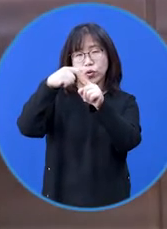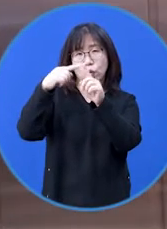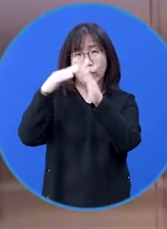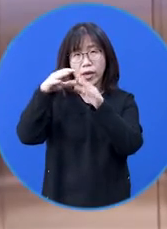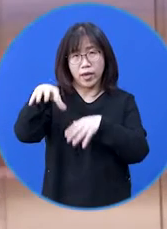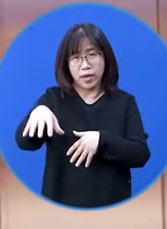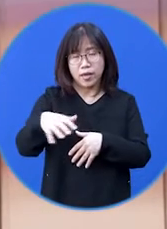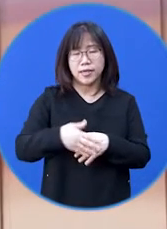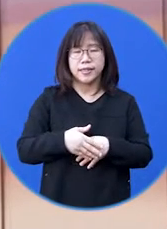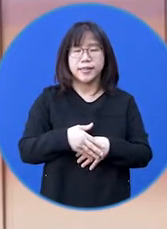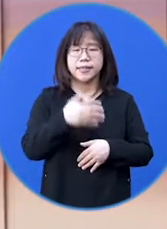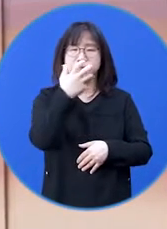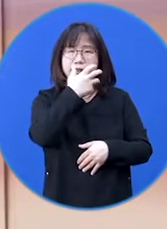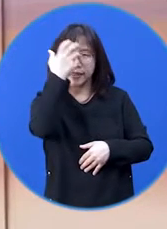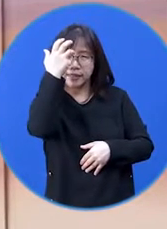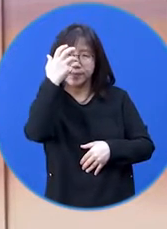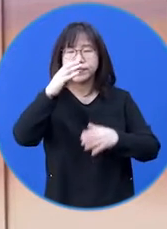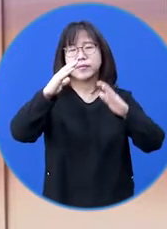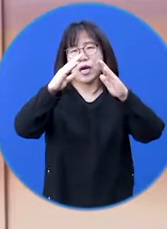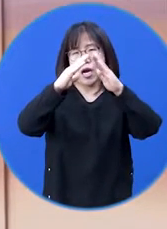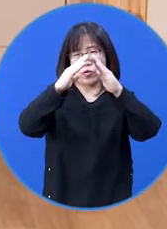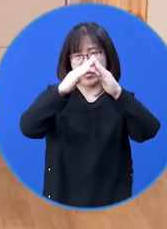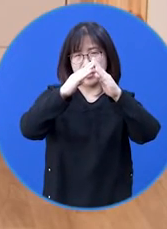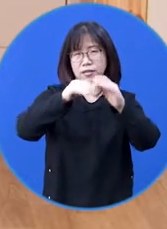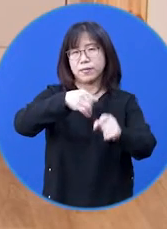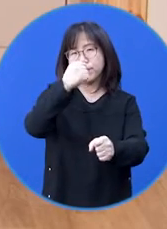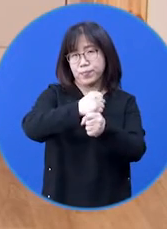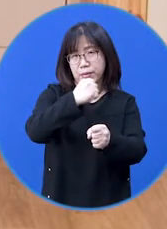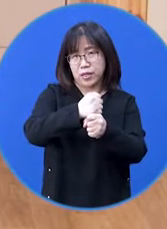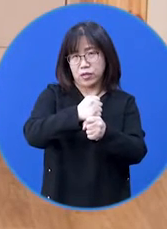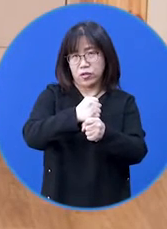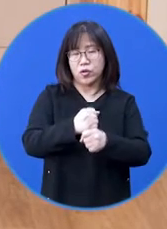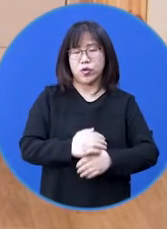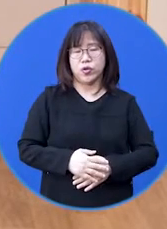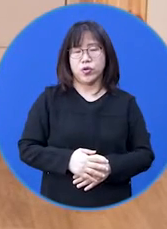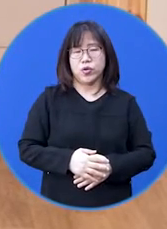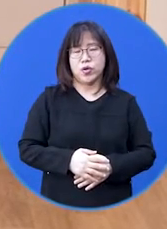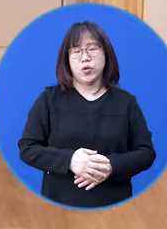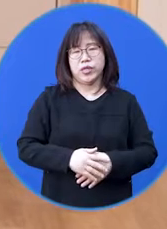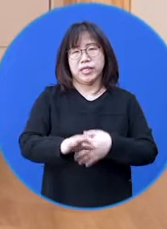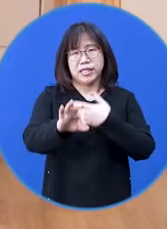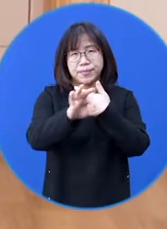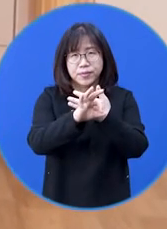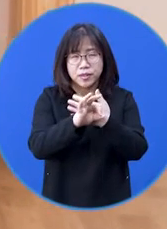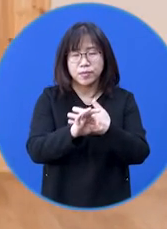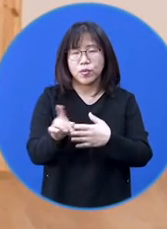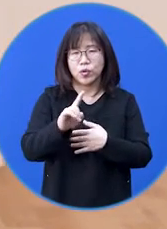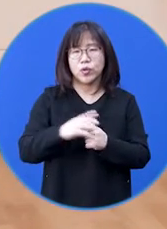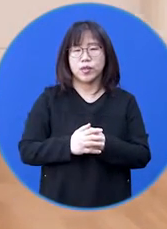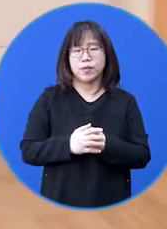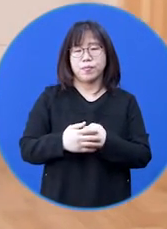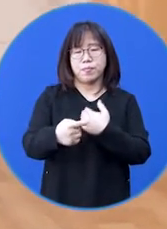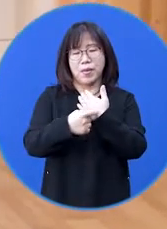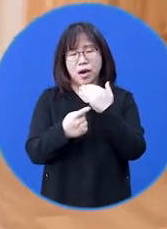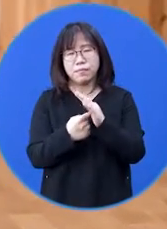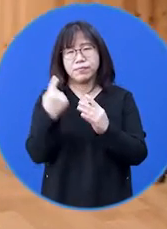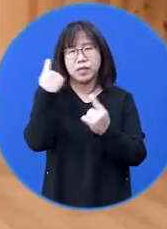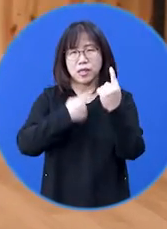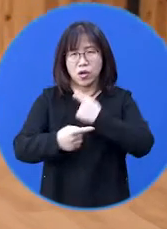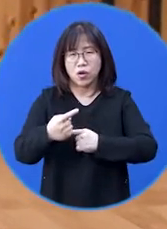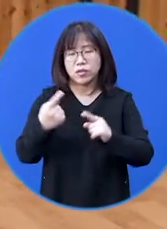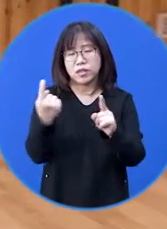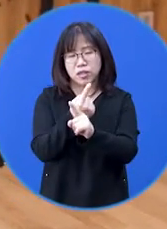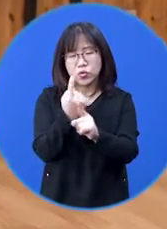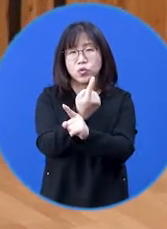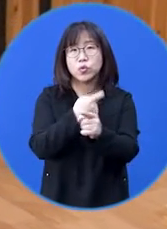청소년 일시보호소 드림하우스는 임시 주거공간 제공과 심리적 외상 응급처치를 전담합니다.